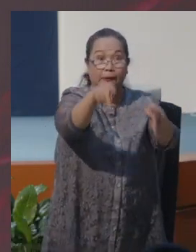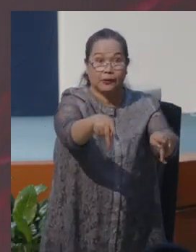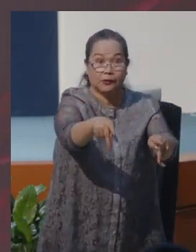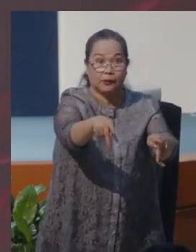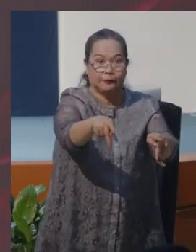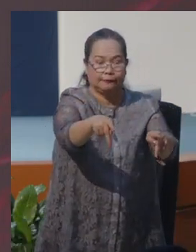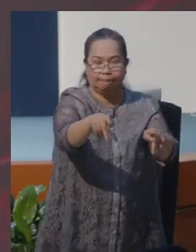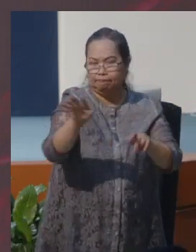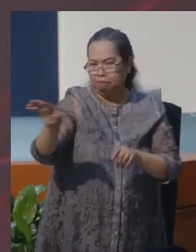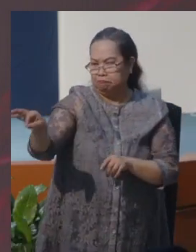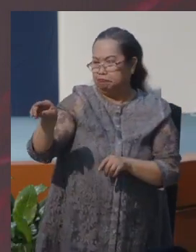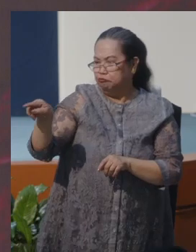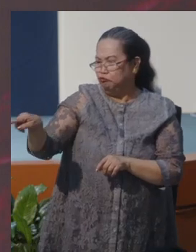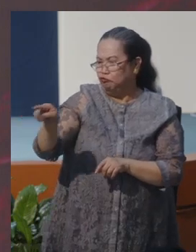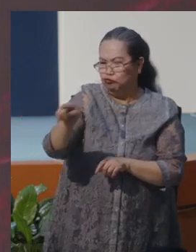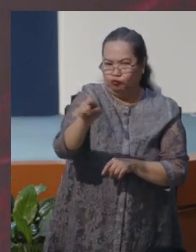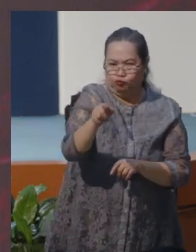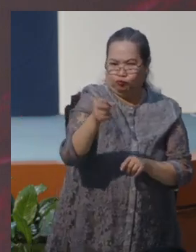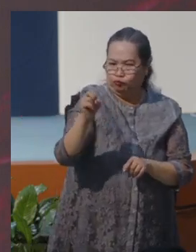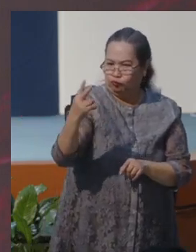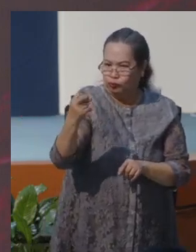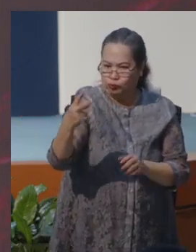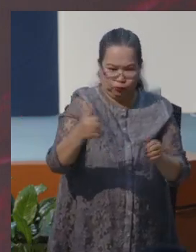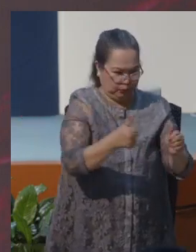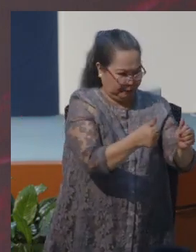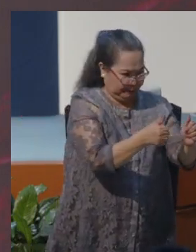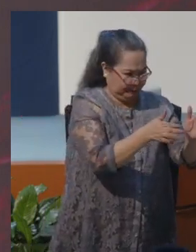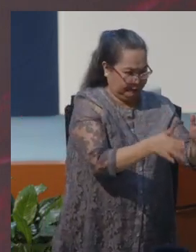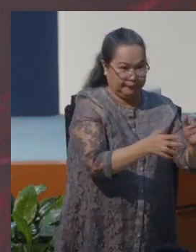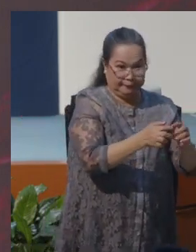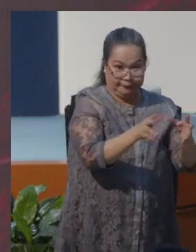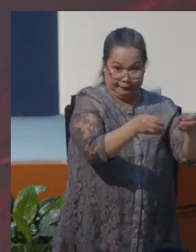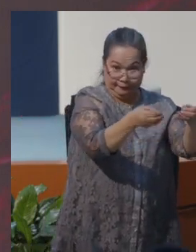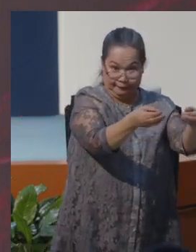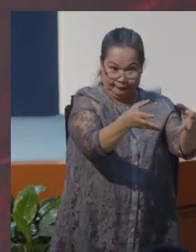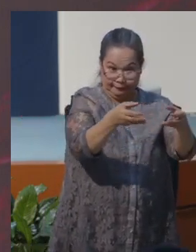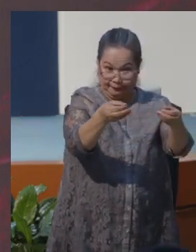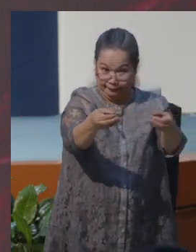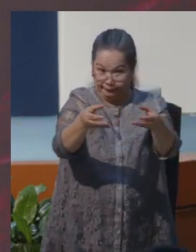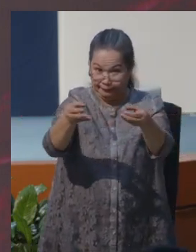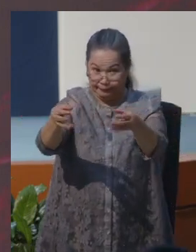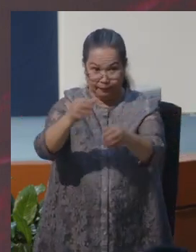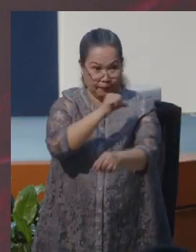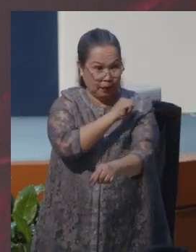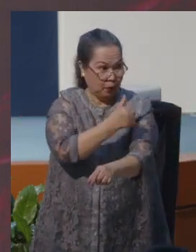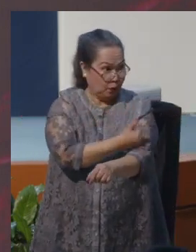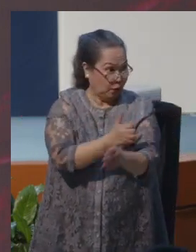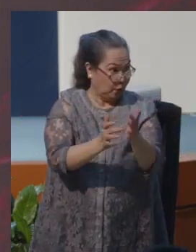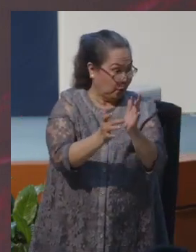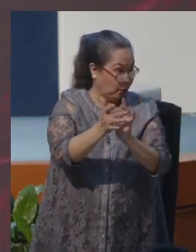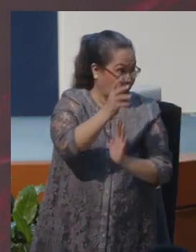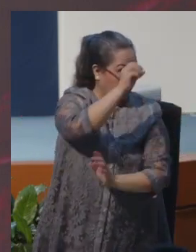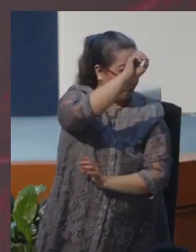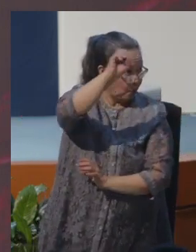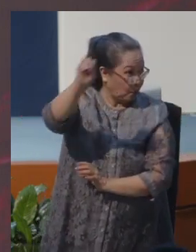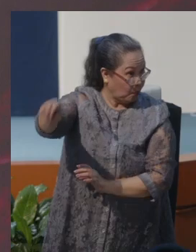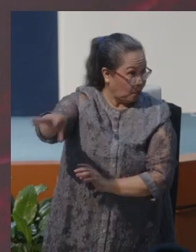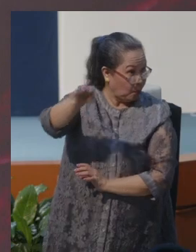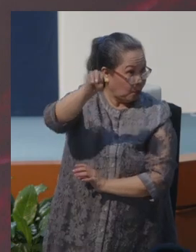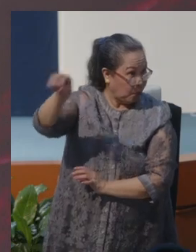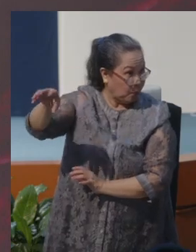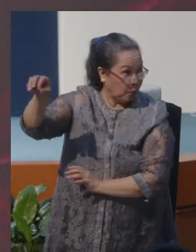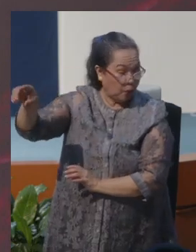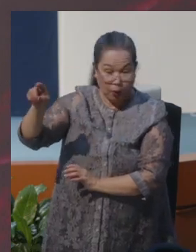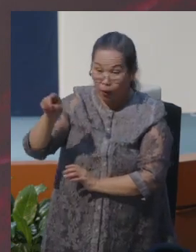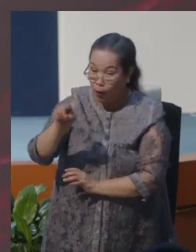them apostolic authority, he was assigning to them his own authority, so that what they said and